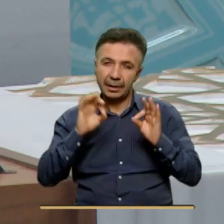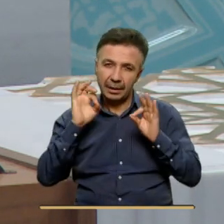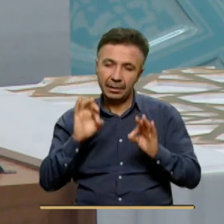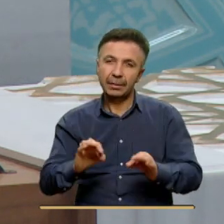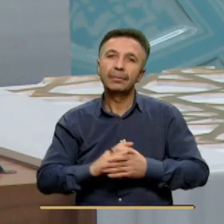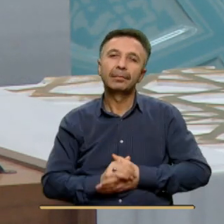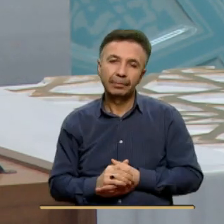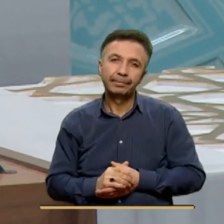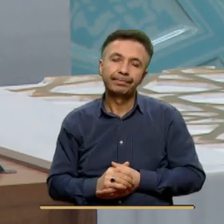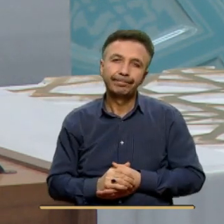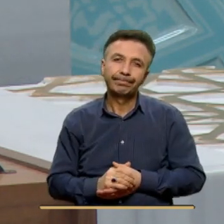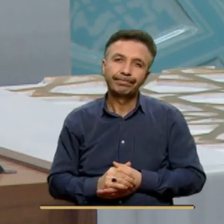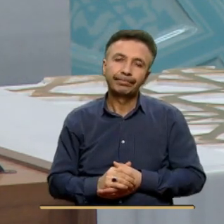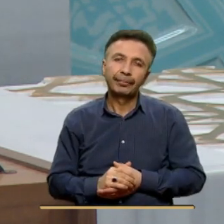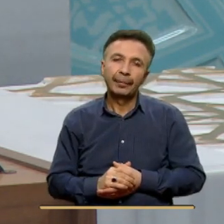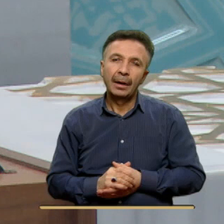Bismillahirrahmanirrahim.